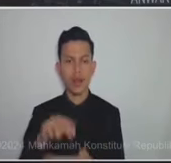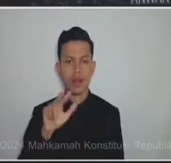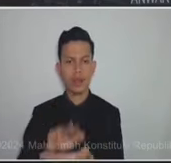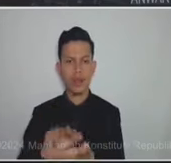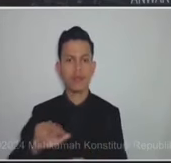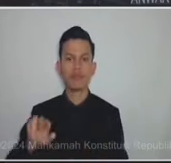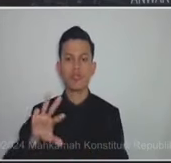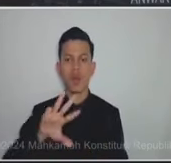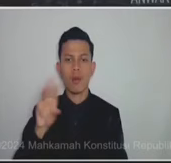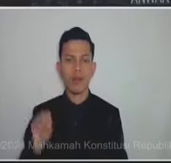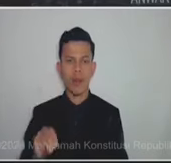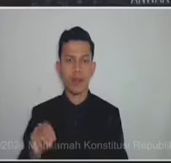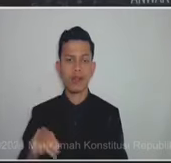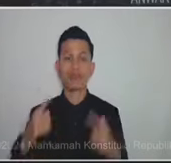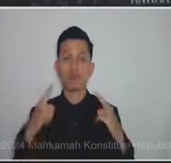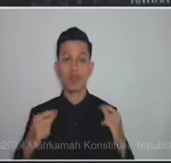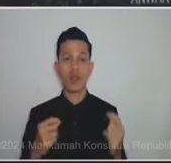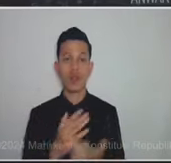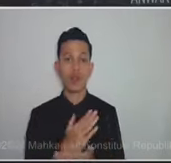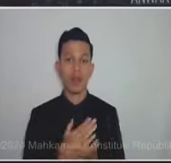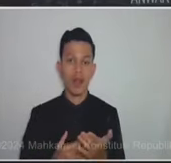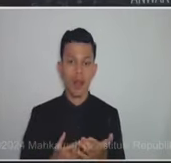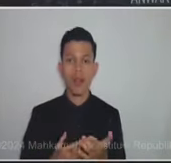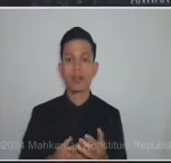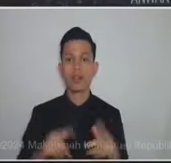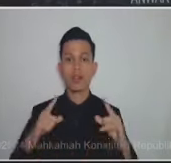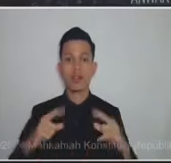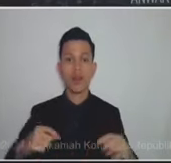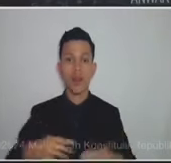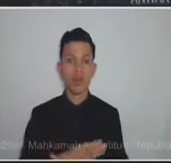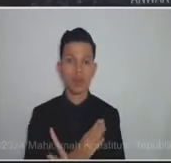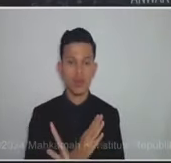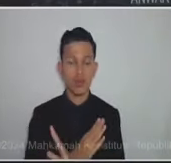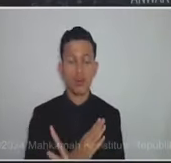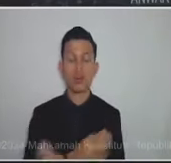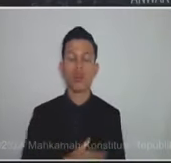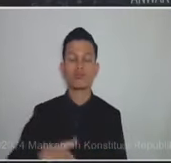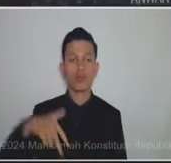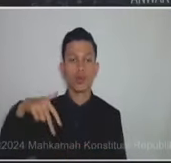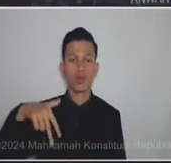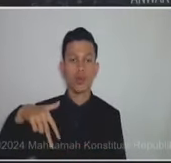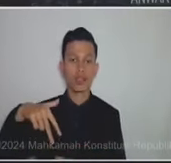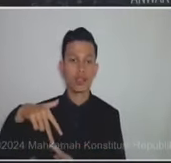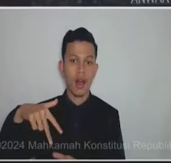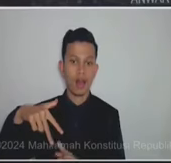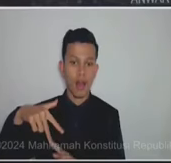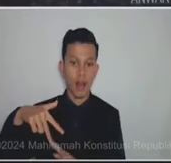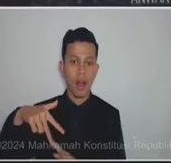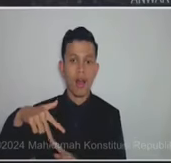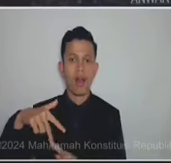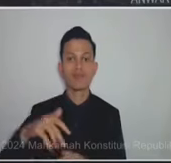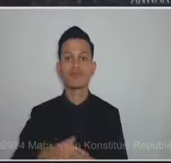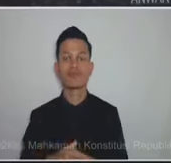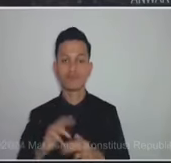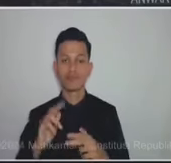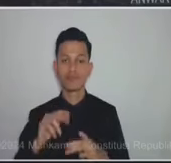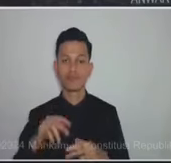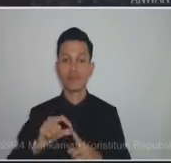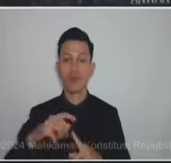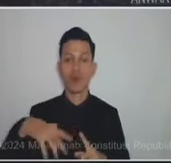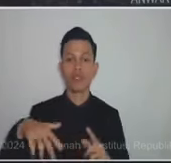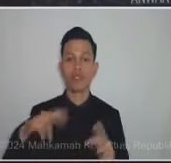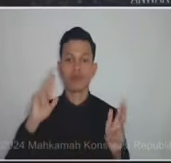Barat Provinsi Jawa Tengah Provinsi Jawa Timur Provinsi Sulawesi Selatan provinsi Nusa